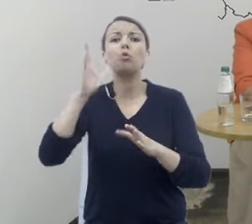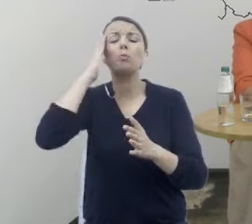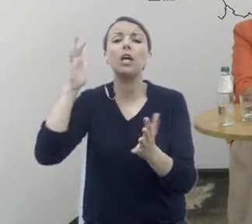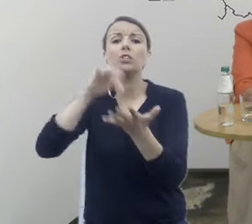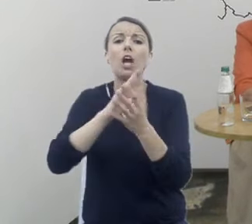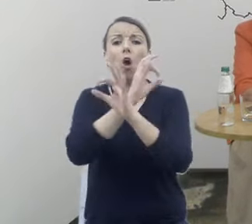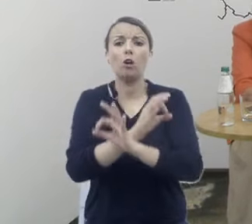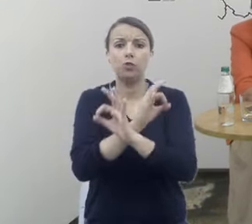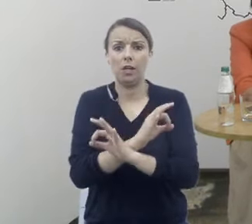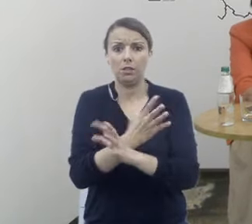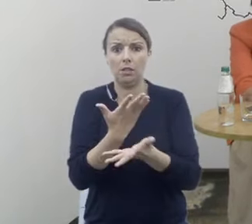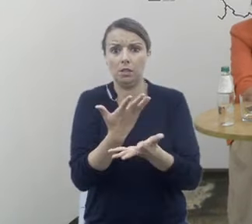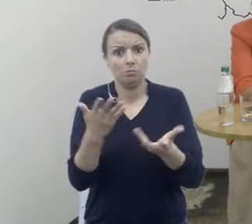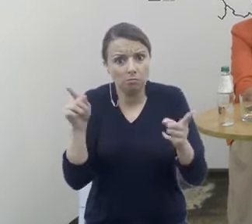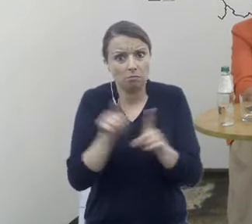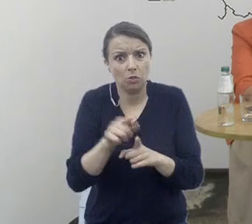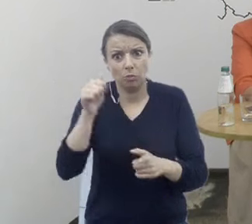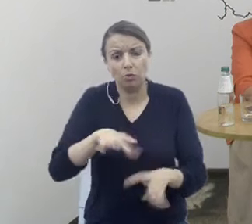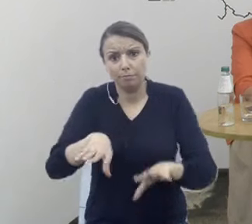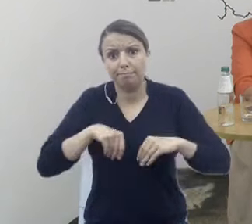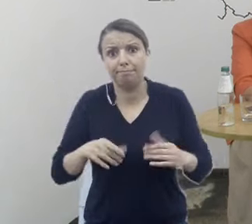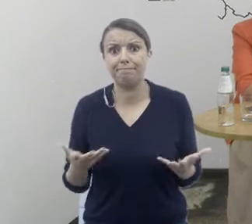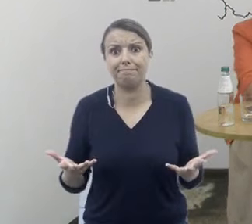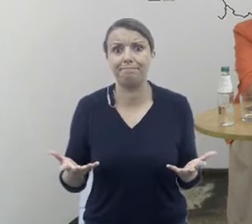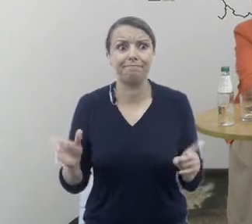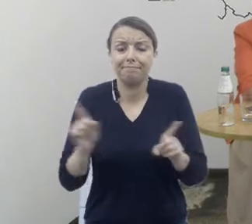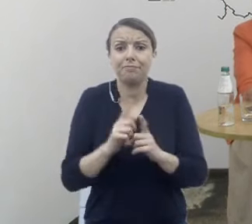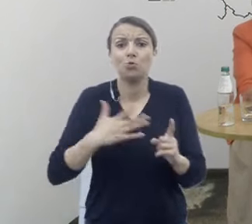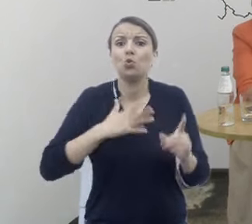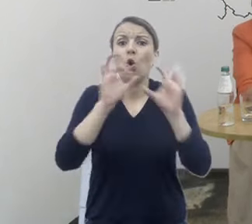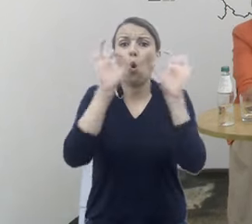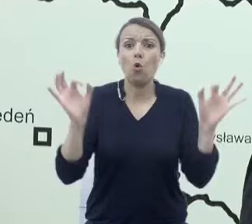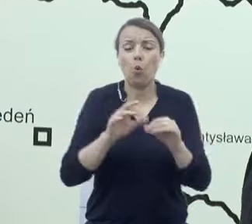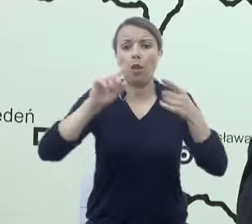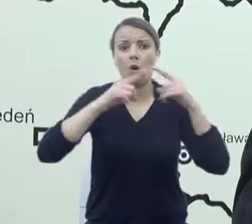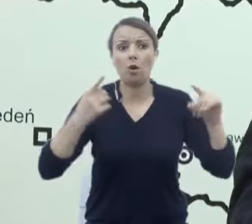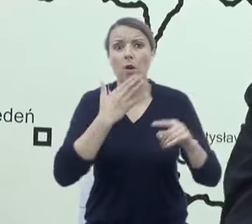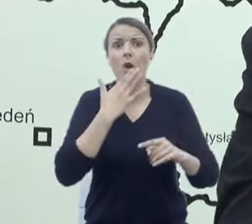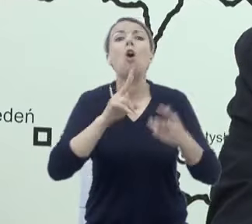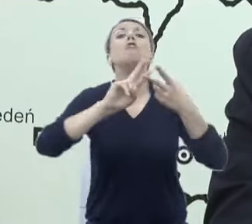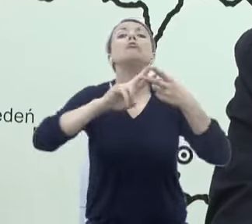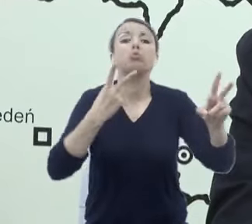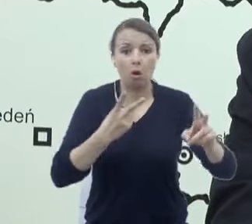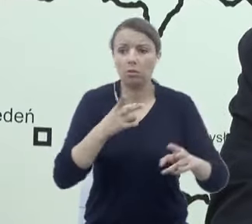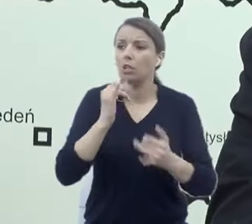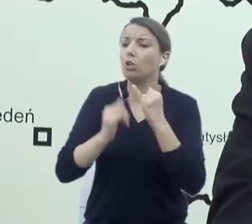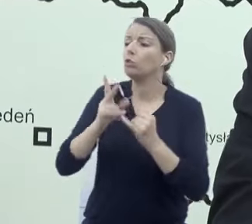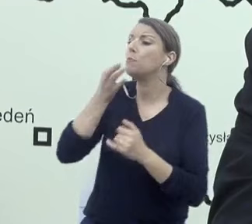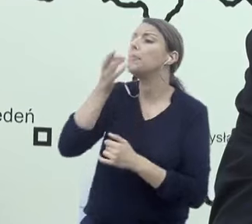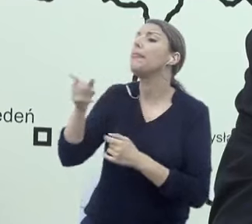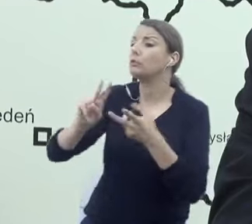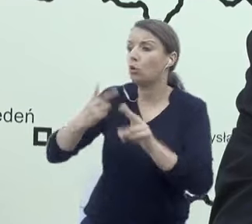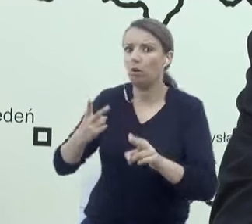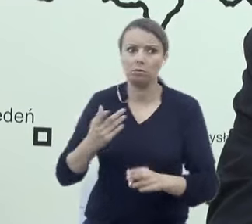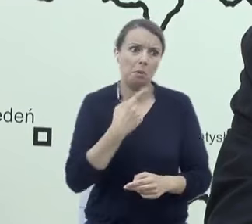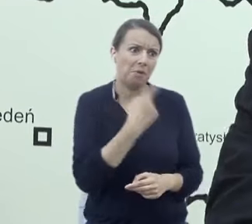tam w jakimś szerokim kontekście też będzie się no, czuł taki na początku, a skąd ty jesteś, ja z Oświęcimia, prawda? To nie brzmi